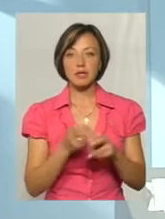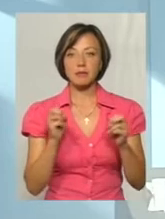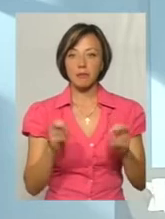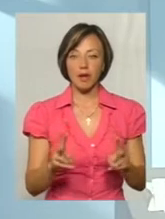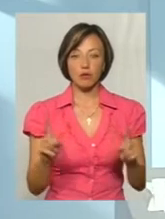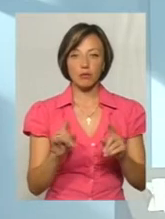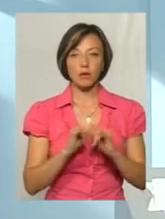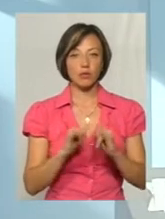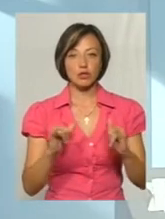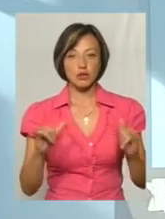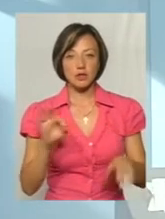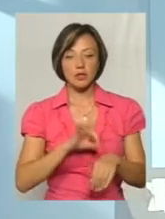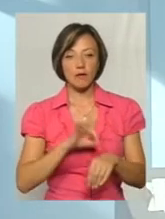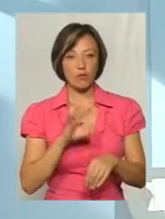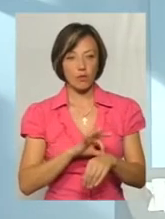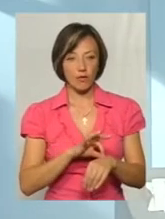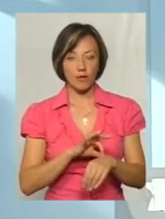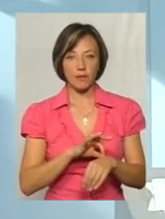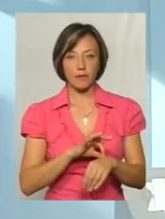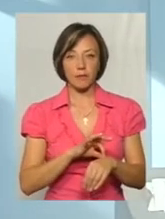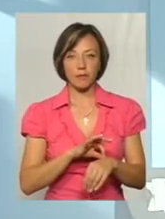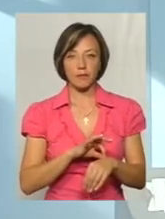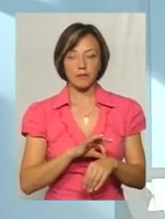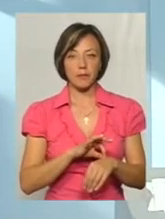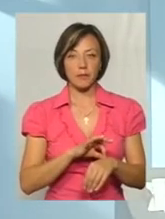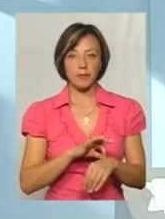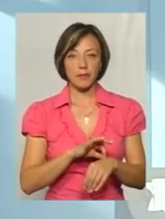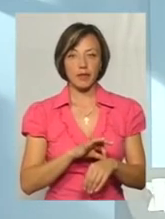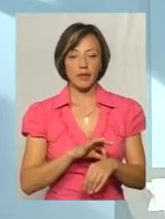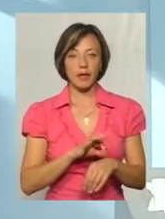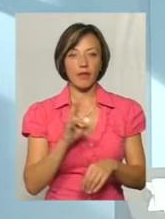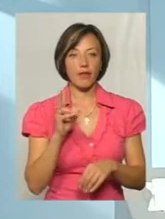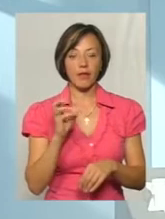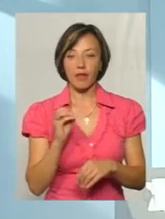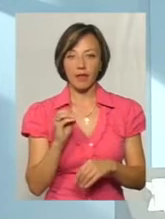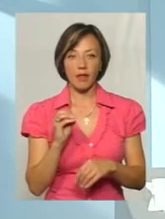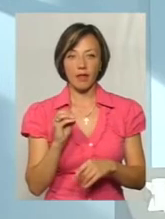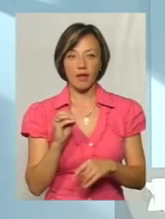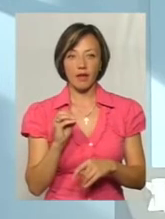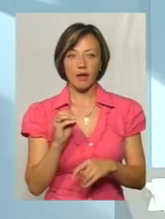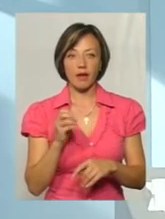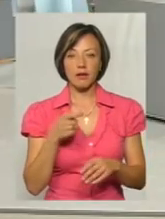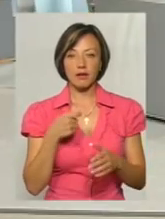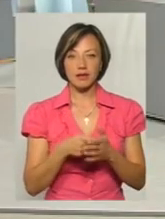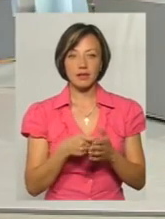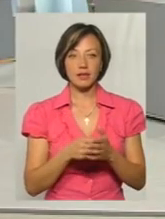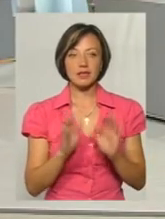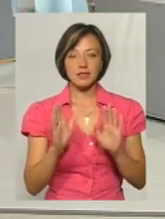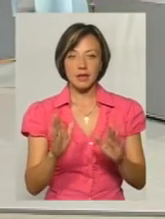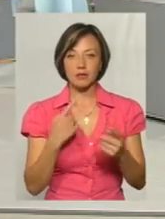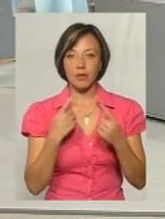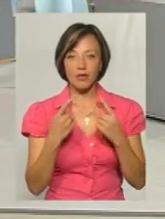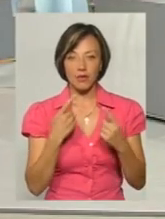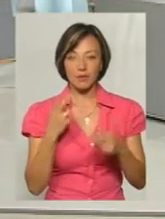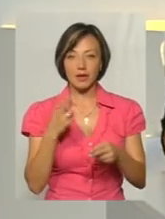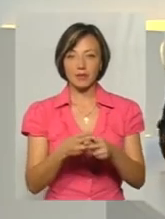щоб не поширювали захворювання, не згодовувати корми. Пане Михайле, про заходи безпеки зараз поговоримо. Я